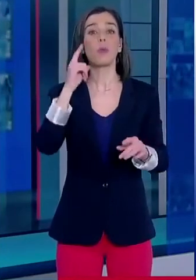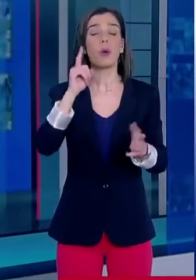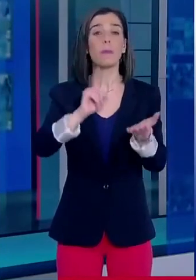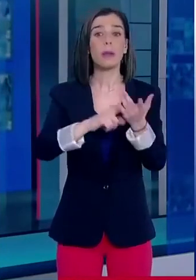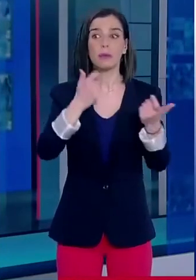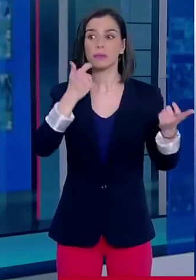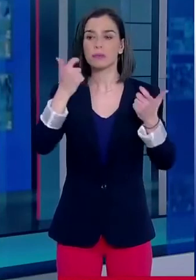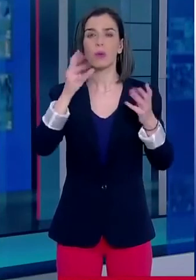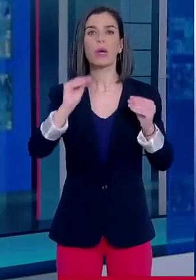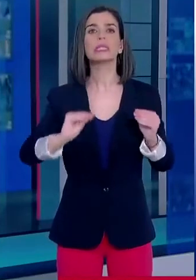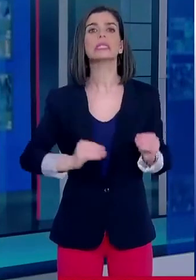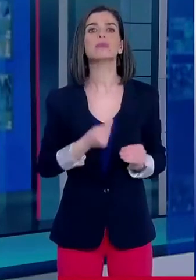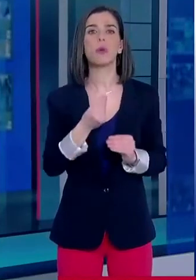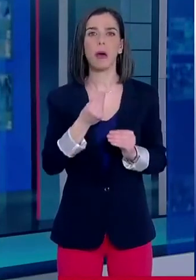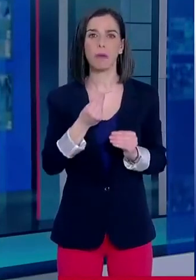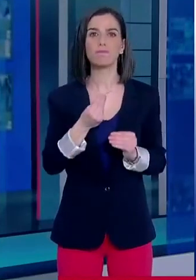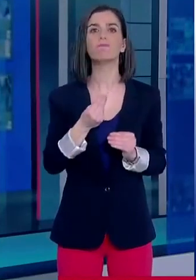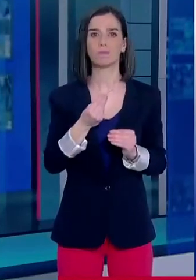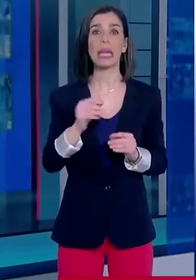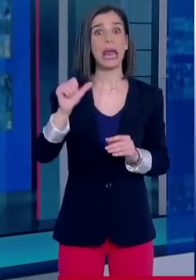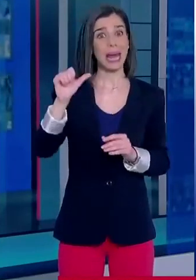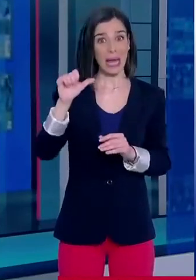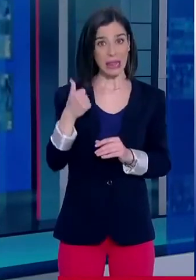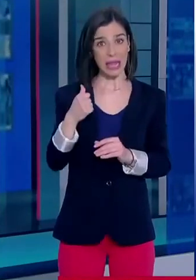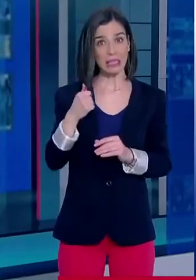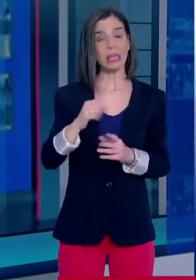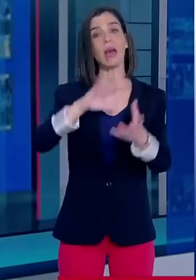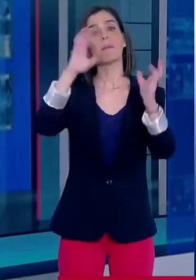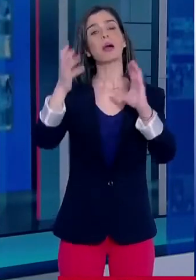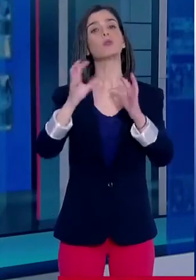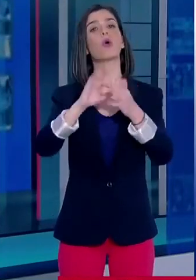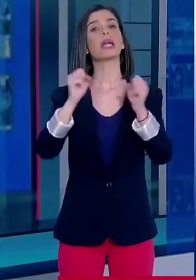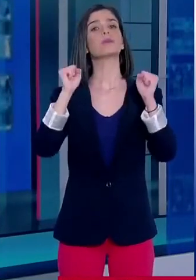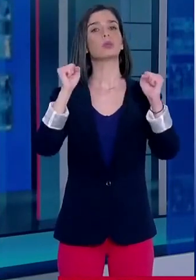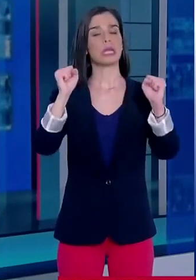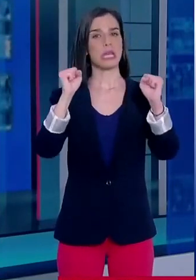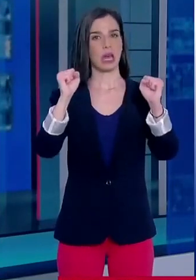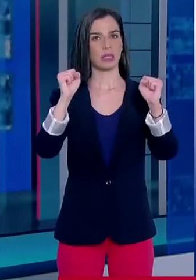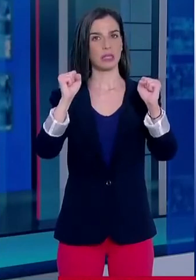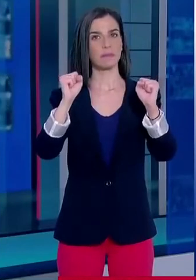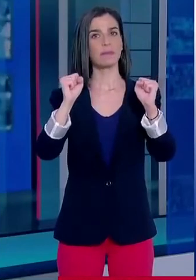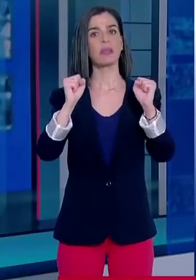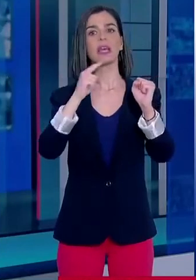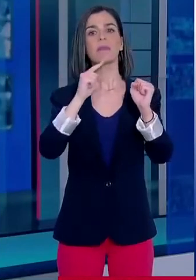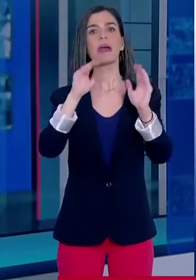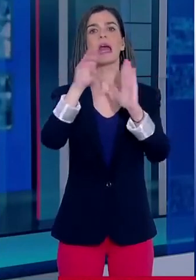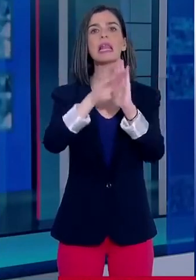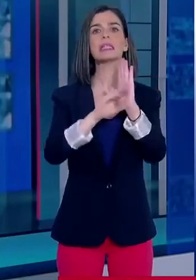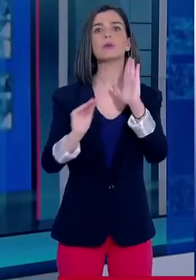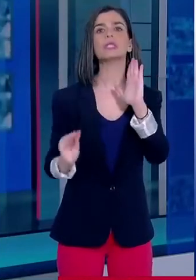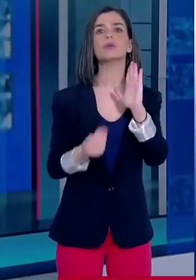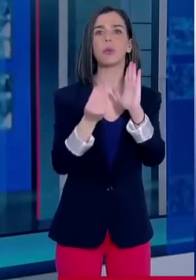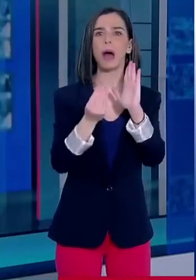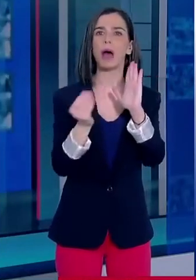πρώτον για τα συμπτώματα. Και χτες ο Παγκόσμιος Οργανισμός Υγείας ανανέωσε τη λίστα συμπτωμάτων, έβαλε και